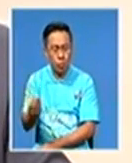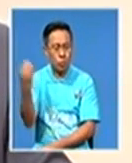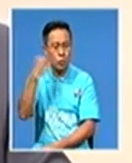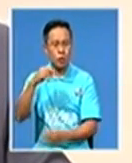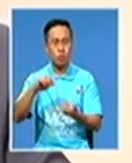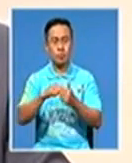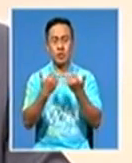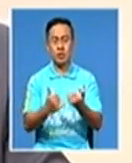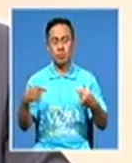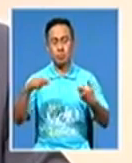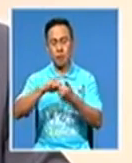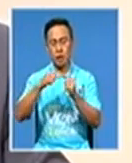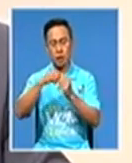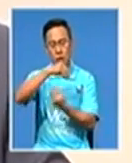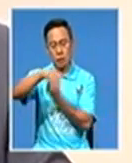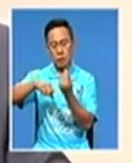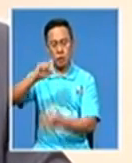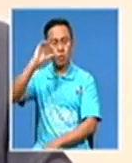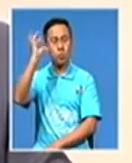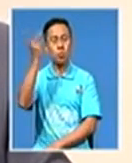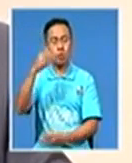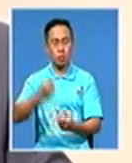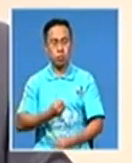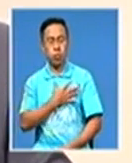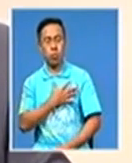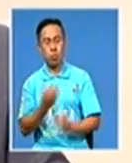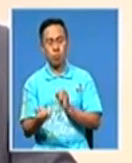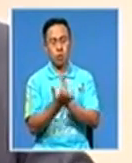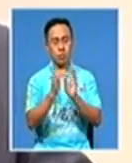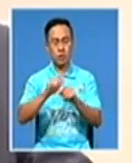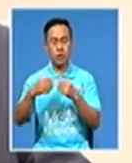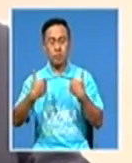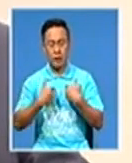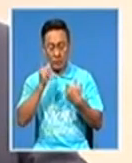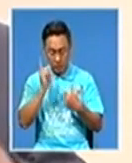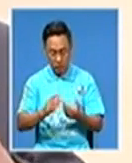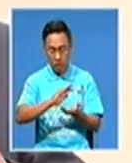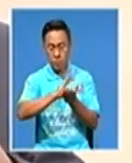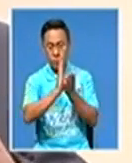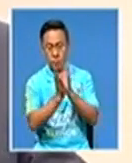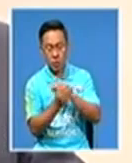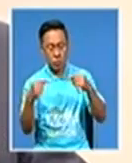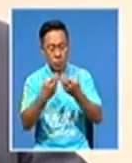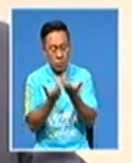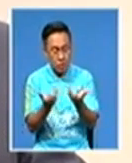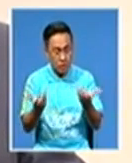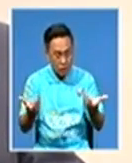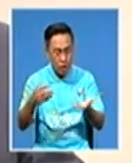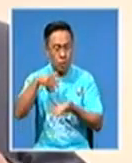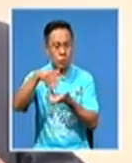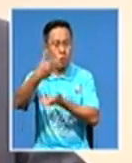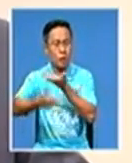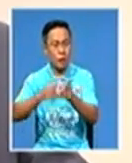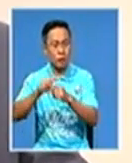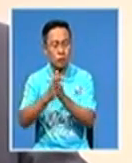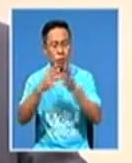การณ์โลกซ้ำเข้ามาก็เลยเพิ่งมาตกใจความจริงไอ้การเปลี่ยนฐานของสินค้าเพื่อจะอุ